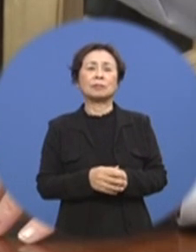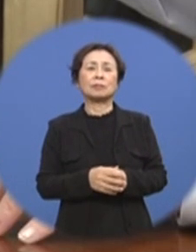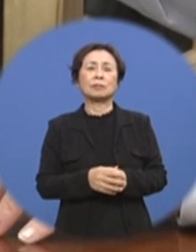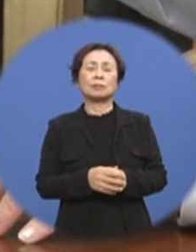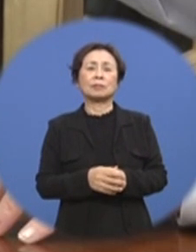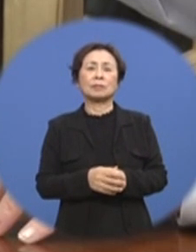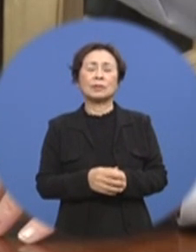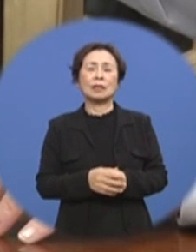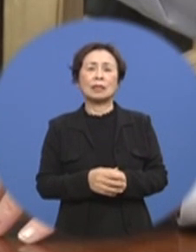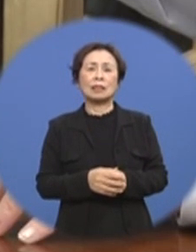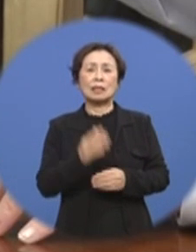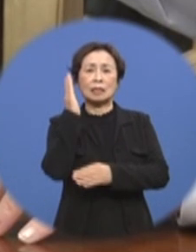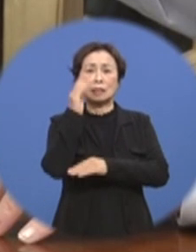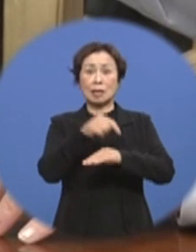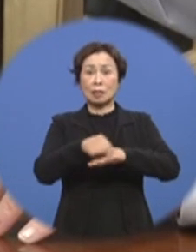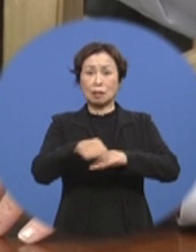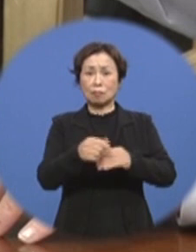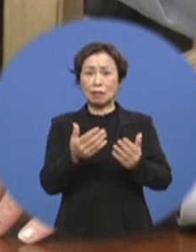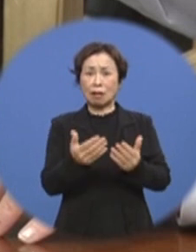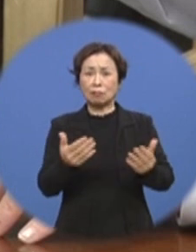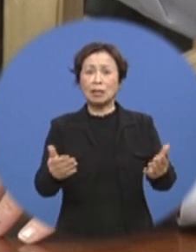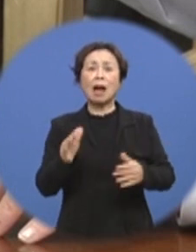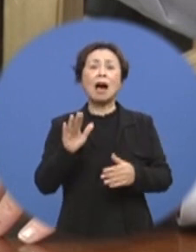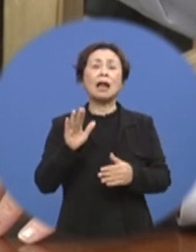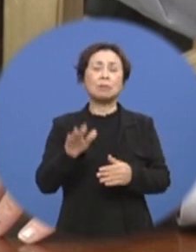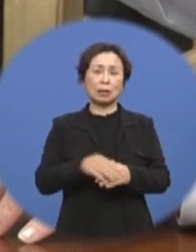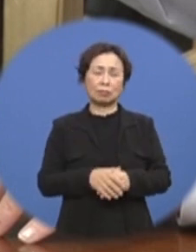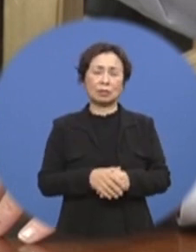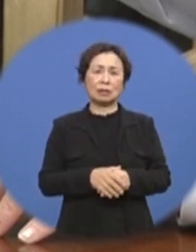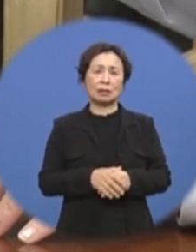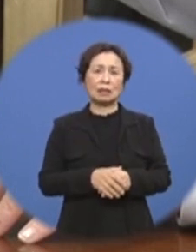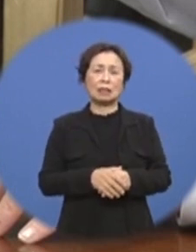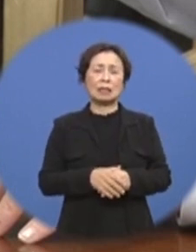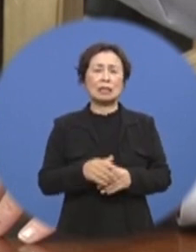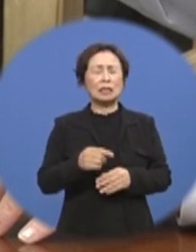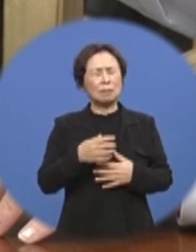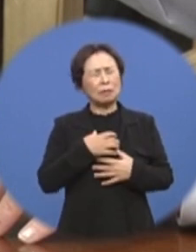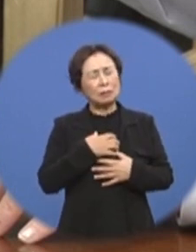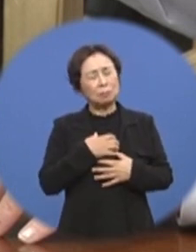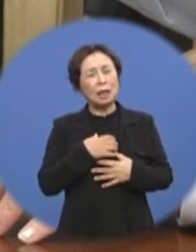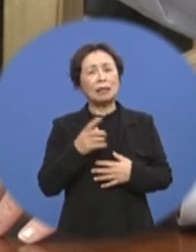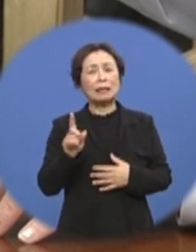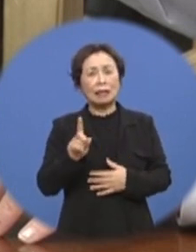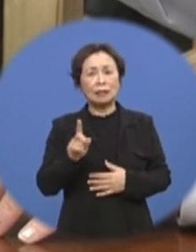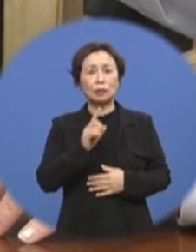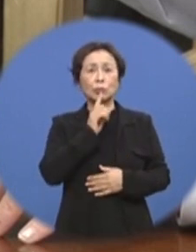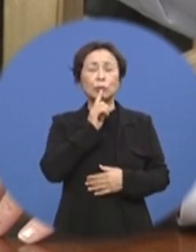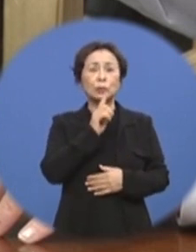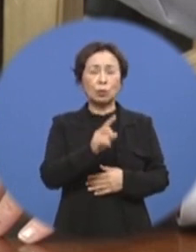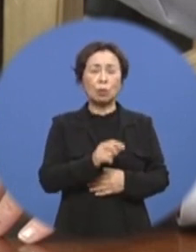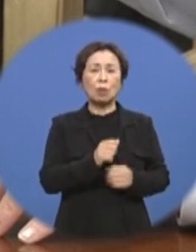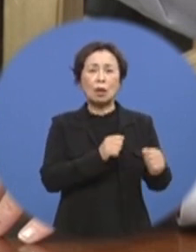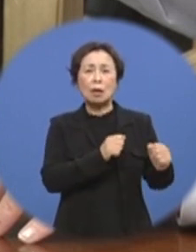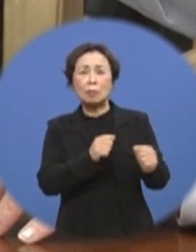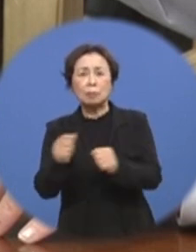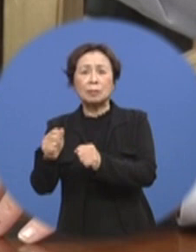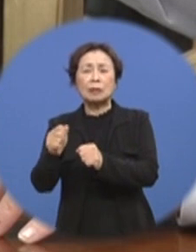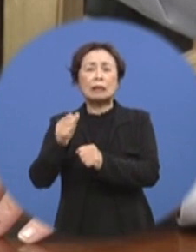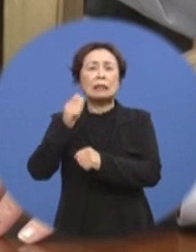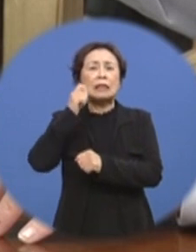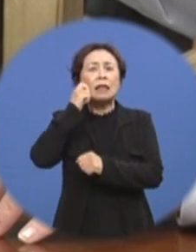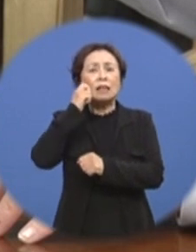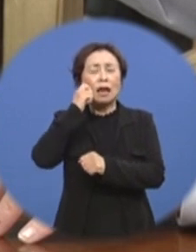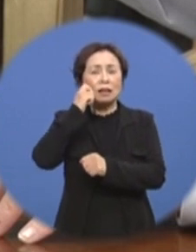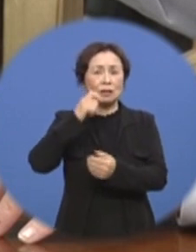うですけれどもやっぱり一番ね和歌山の深刻なのですよあの避難困難地域なんです